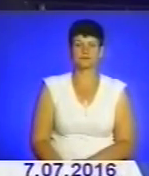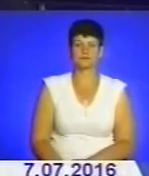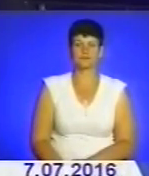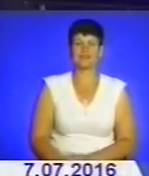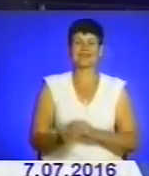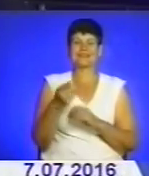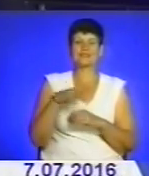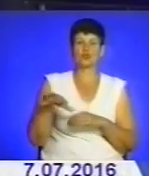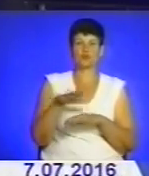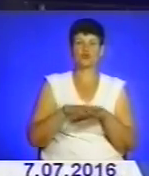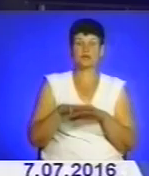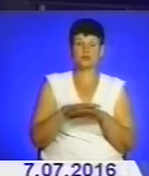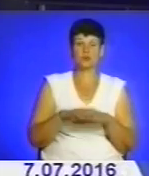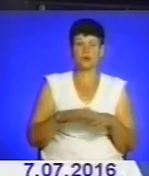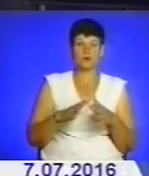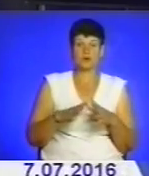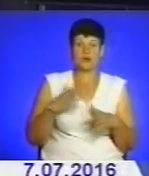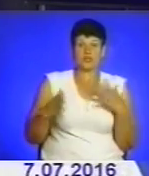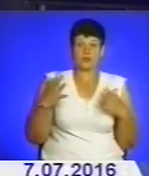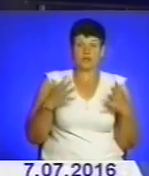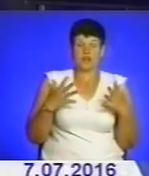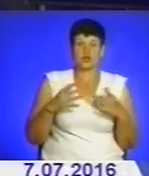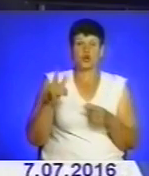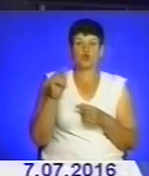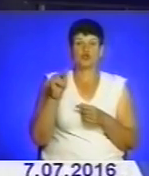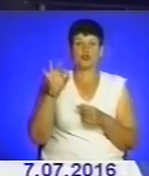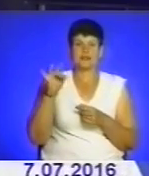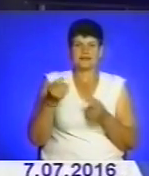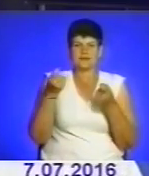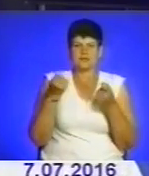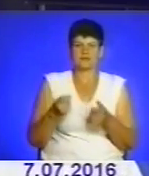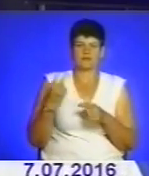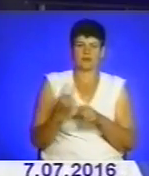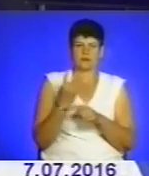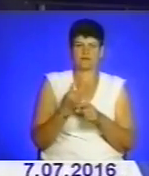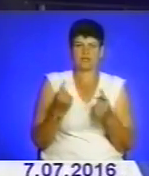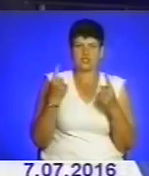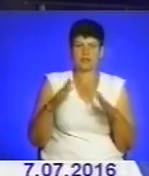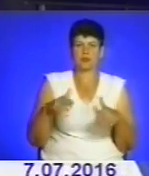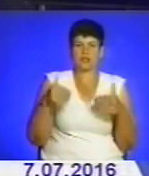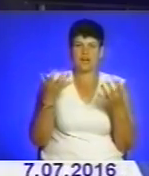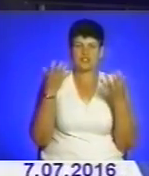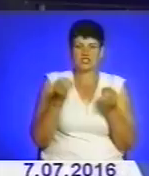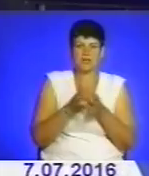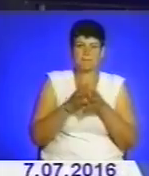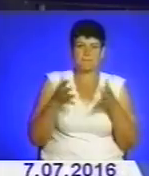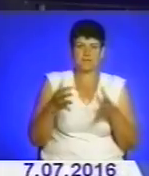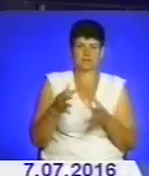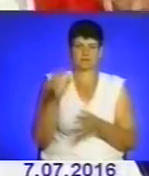На тернопільському ринку ажіотаж. Чорниця подешевшала вдвічі. Величезна пропозиція, а ще більший попит серед